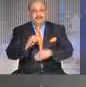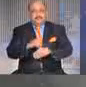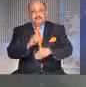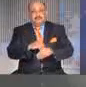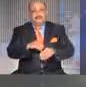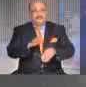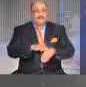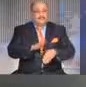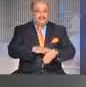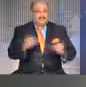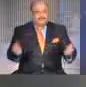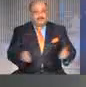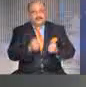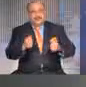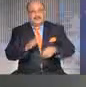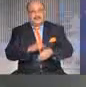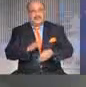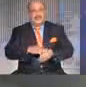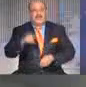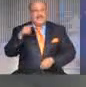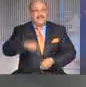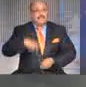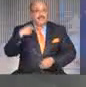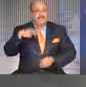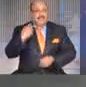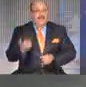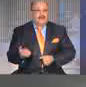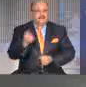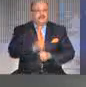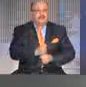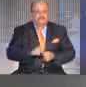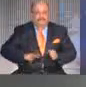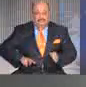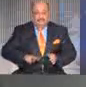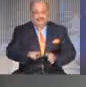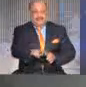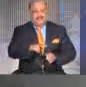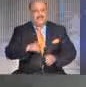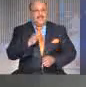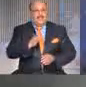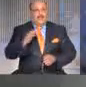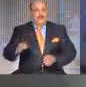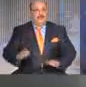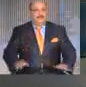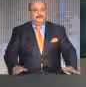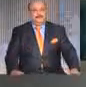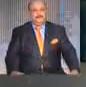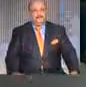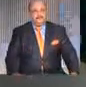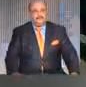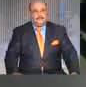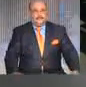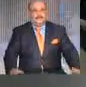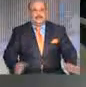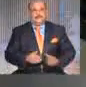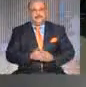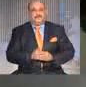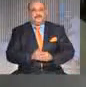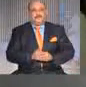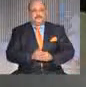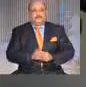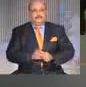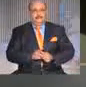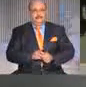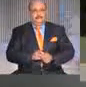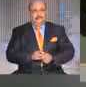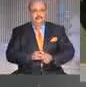لتجميع 10,000 توقيع عساهم يجدون استجابة لمطلبهم. قطار سياحي جاب الشوارع